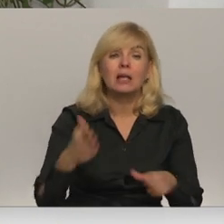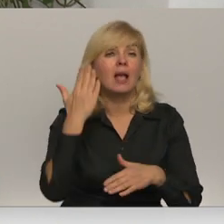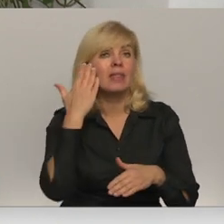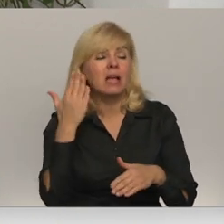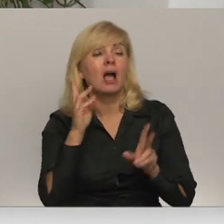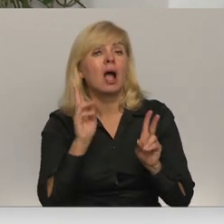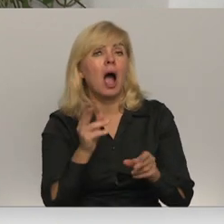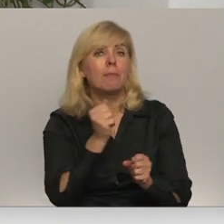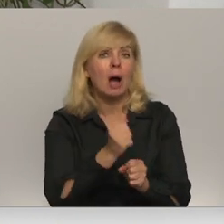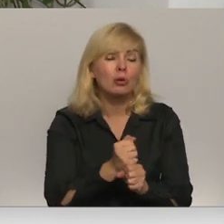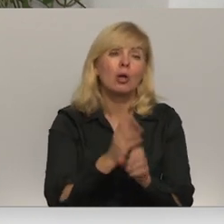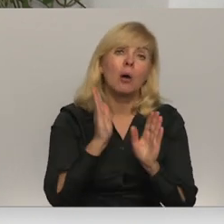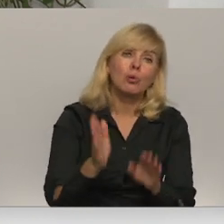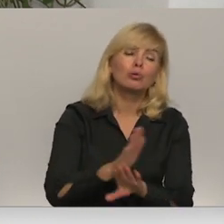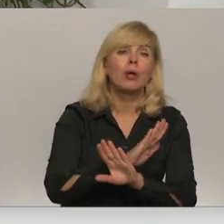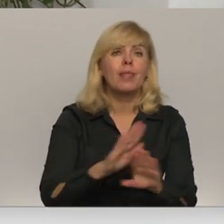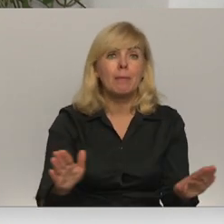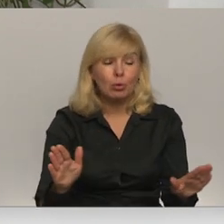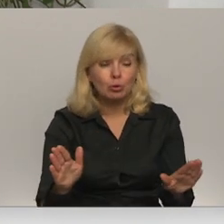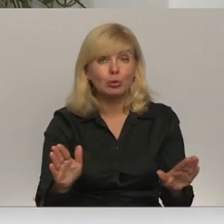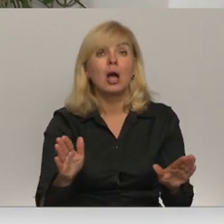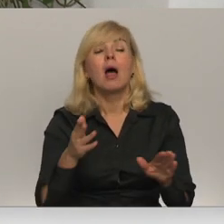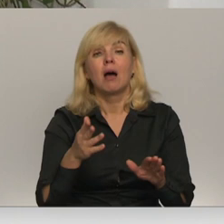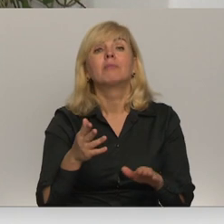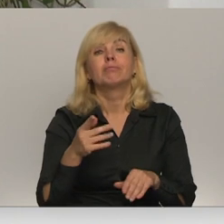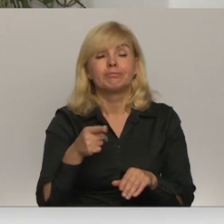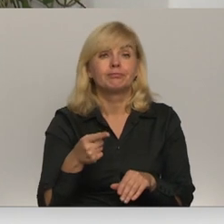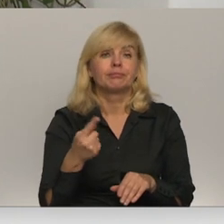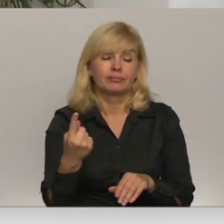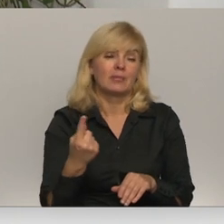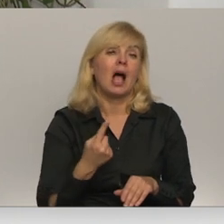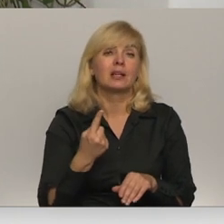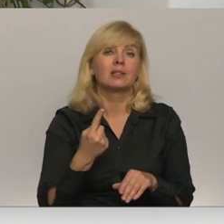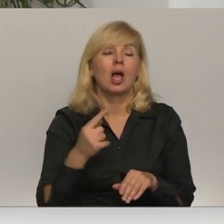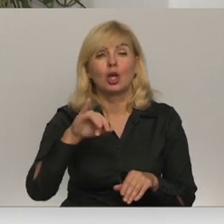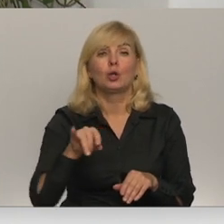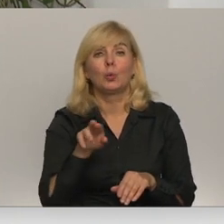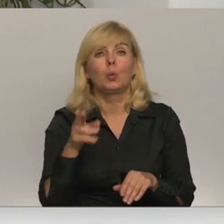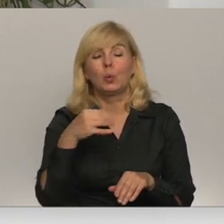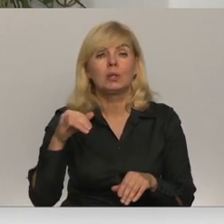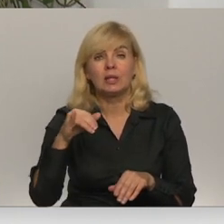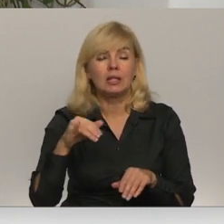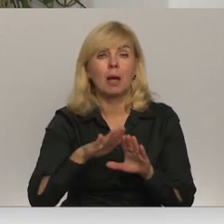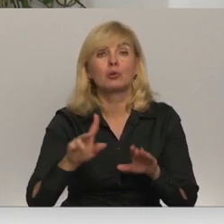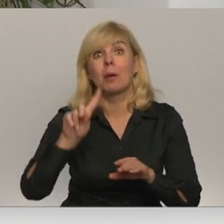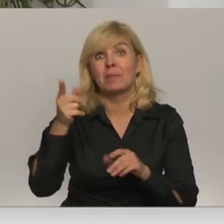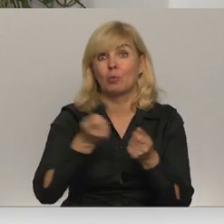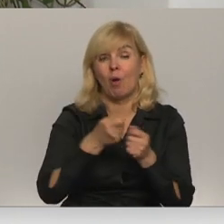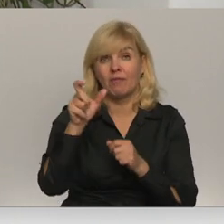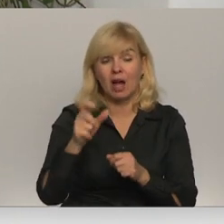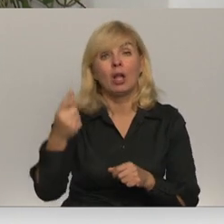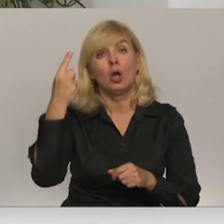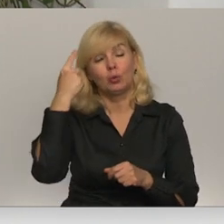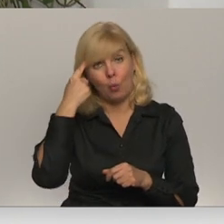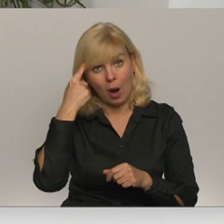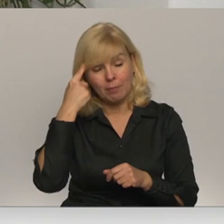ar pagastiem, kā nebūs, kā mums te būt. Un tad nāca mums ar Judīti Timu, ar muzeja pirmo vadītāju, tādu domu